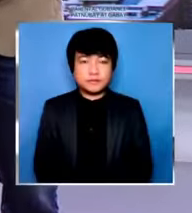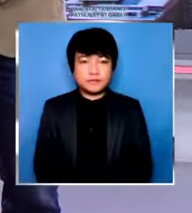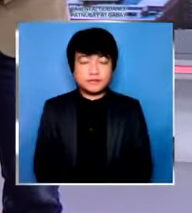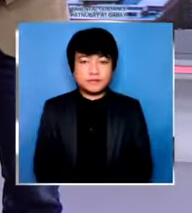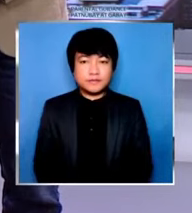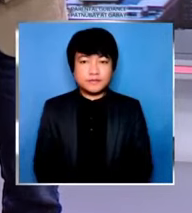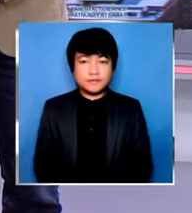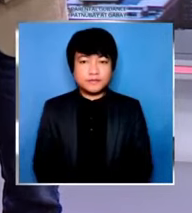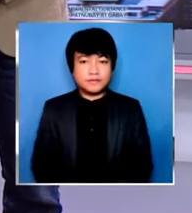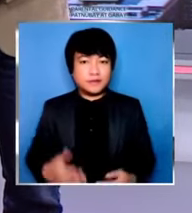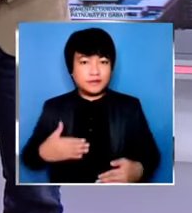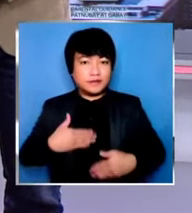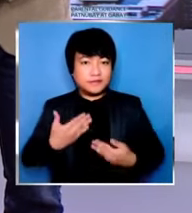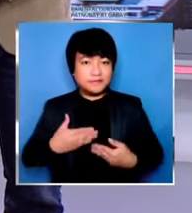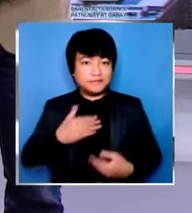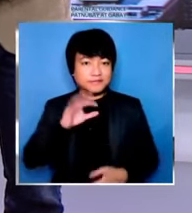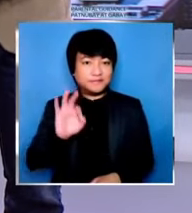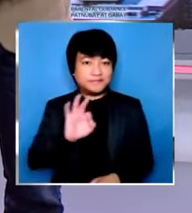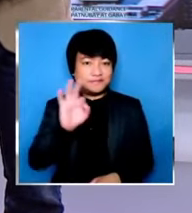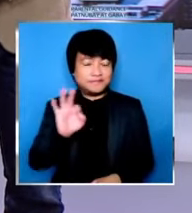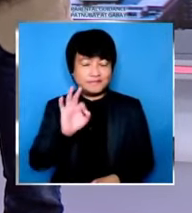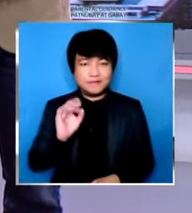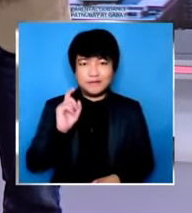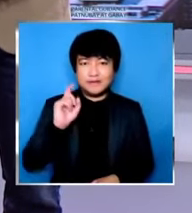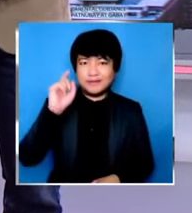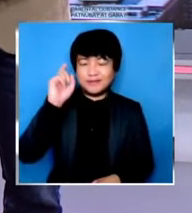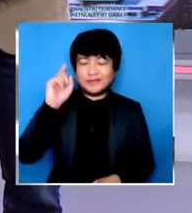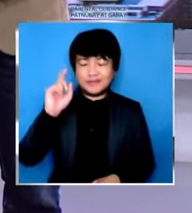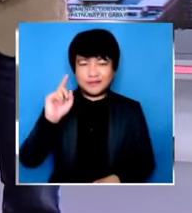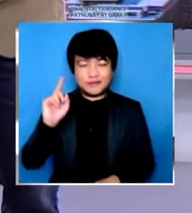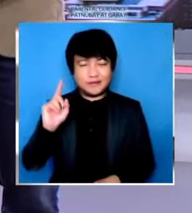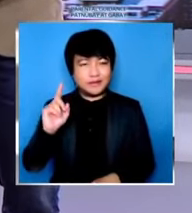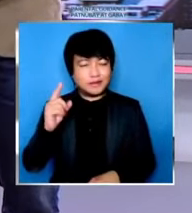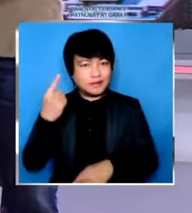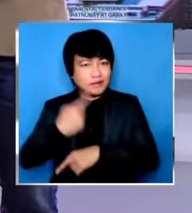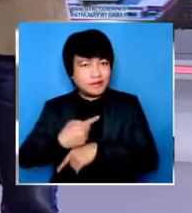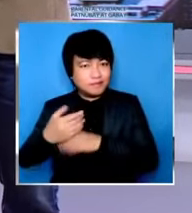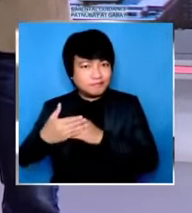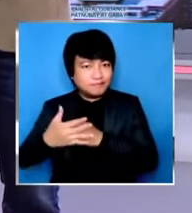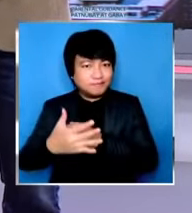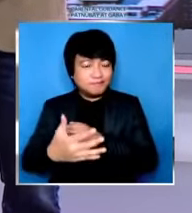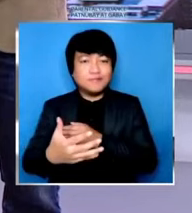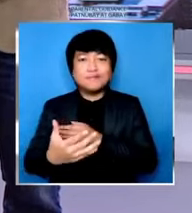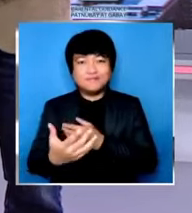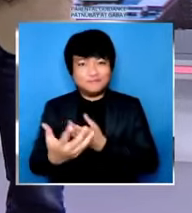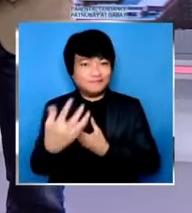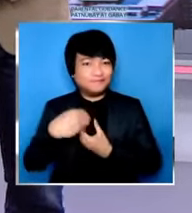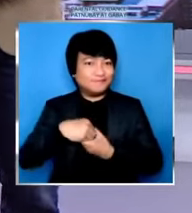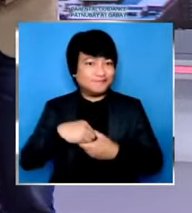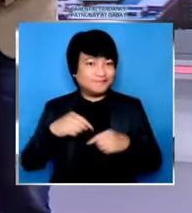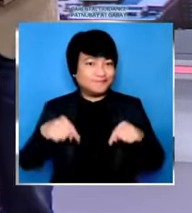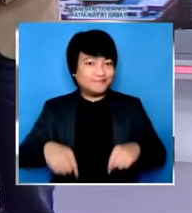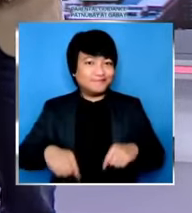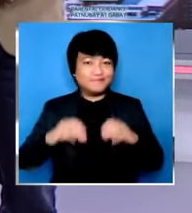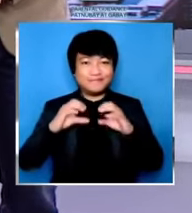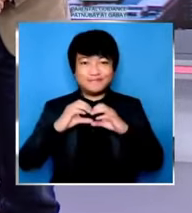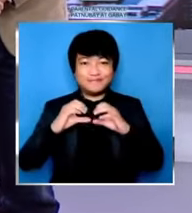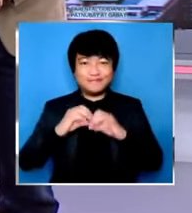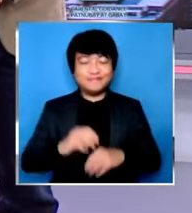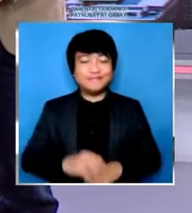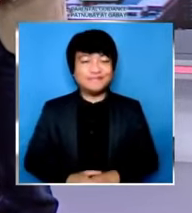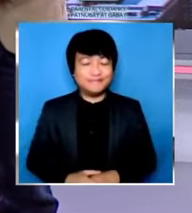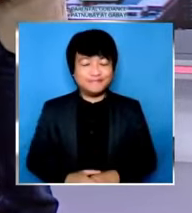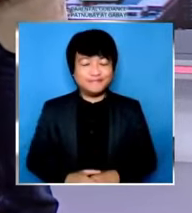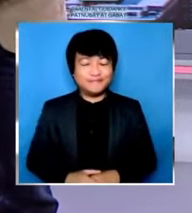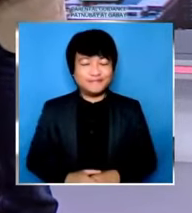Friday, mga kapuso. Ang bilis, no? It's been a week na agad na kasama nyo kami dito sa GMA 7, di ba? Correct. Isang linggong hindi lang fun-filled, ha? Puno rin